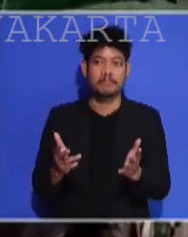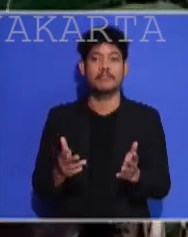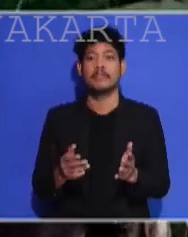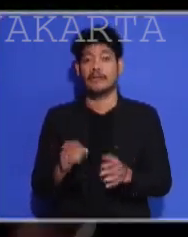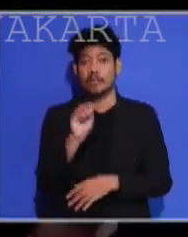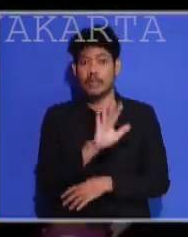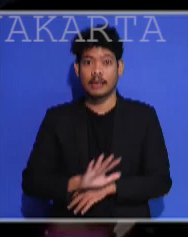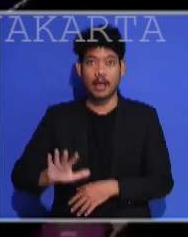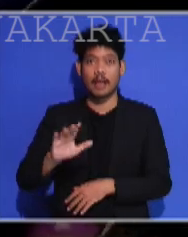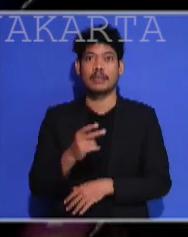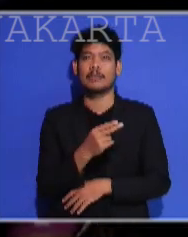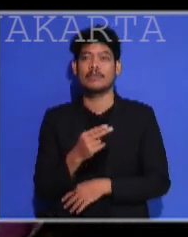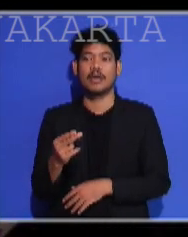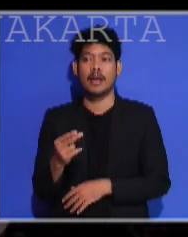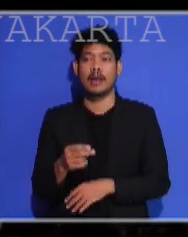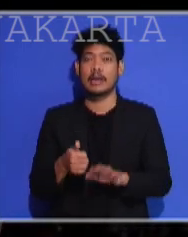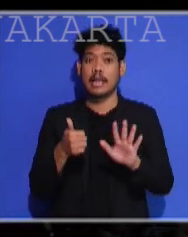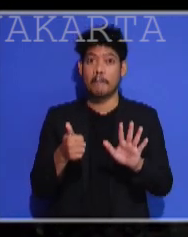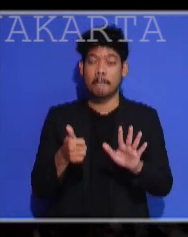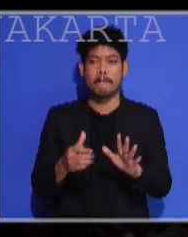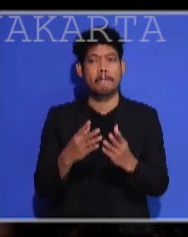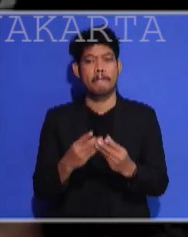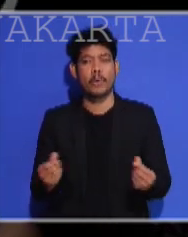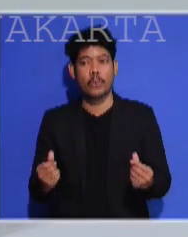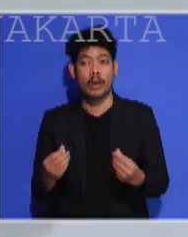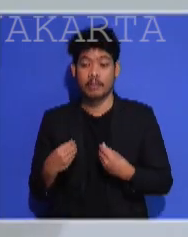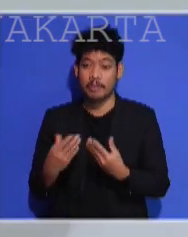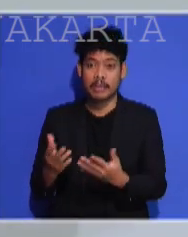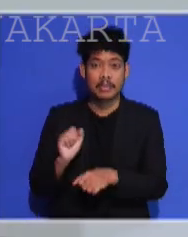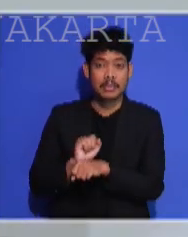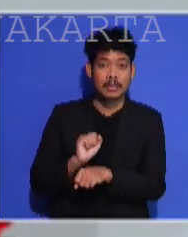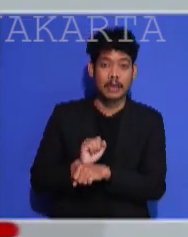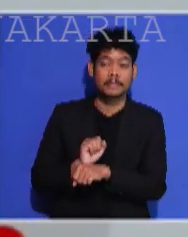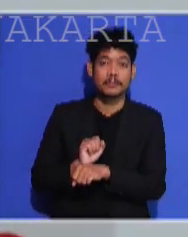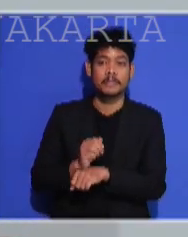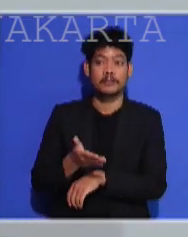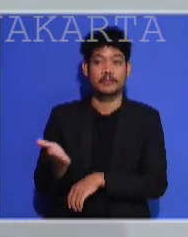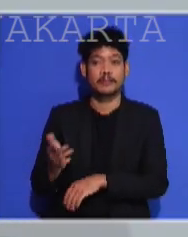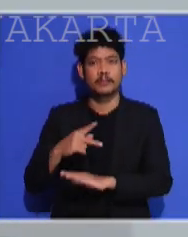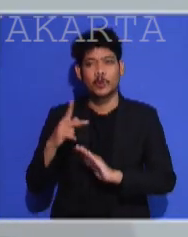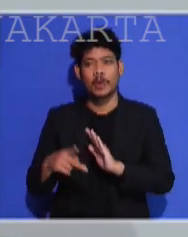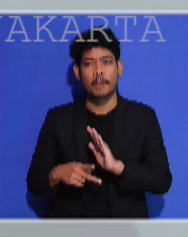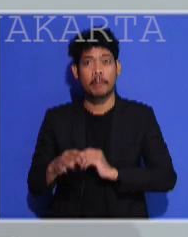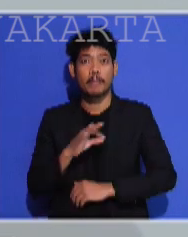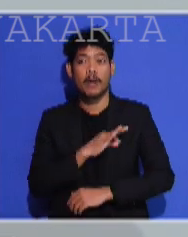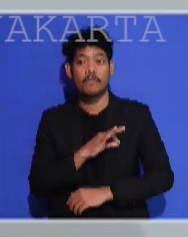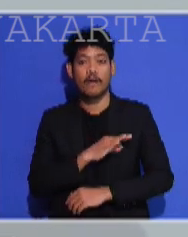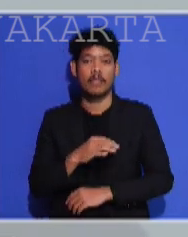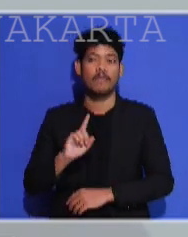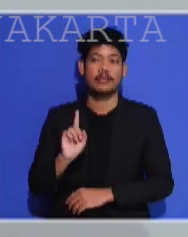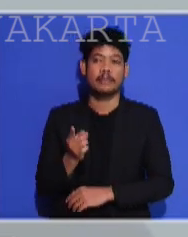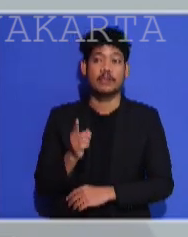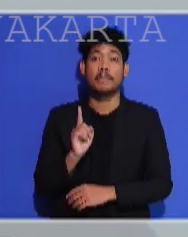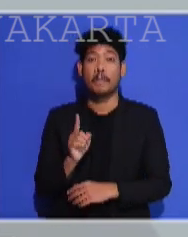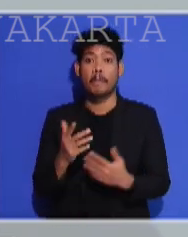dana pensiun yang dibubarkan itu merupakan pemberi kerja dengan program pensiun manfaat pasti pembubaran tersebut karena pendiri dana